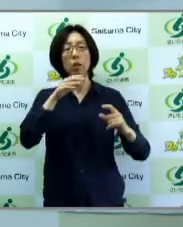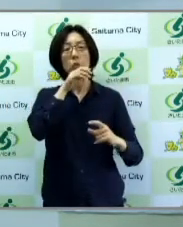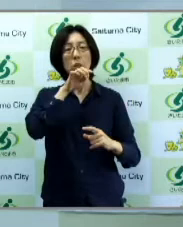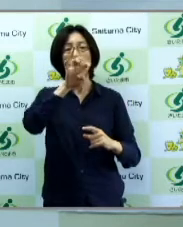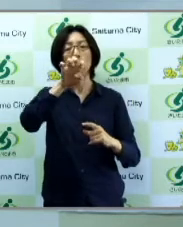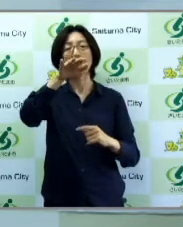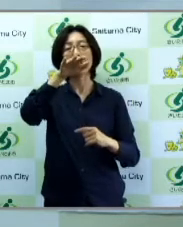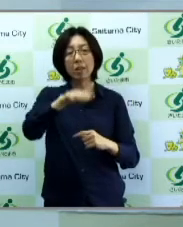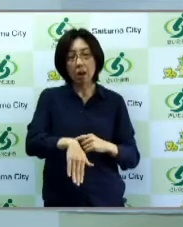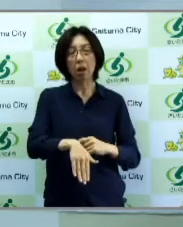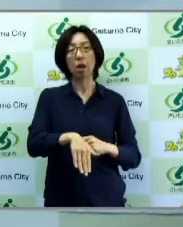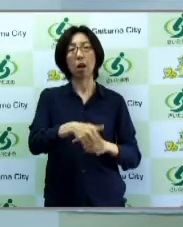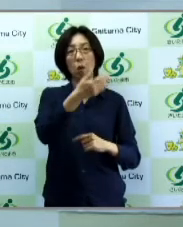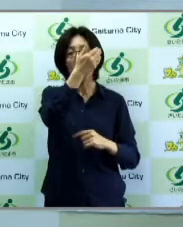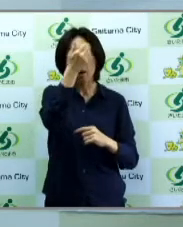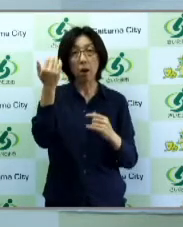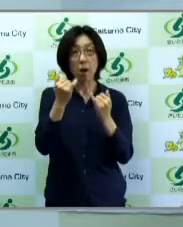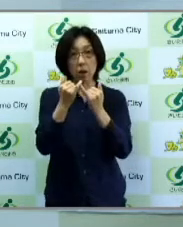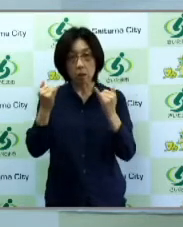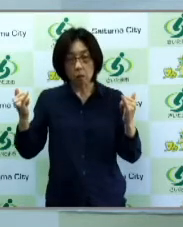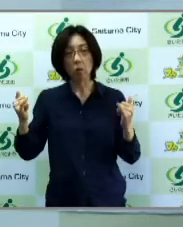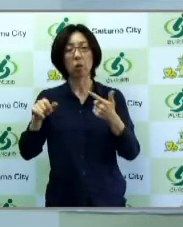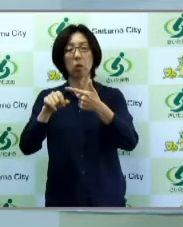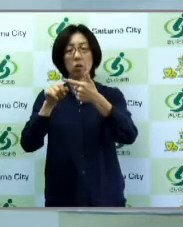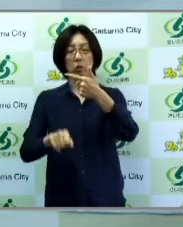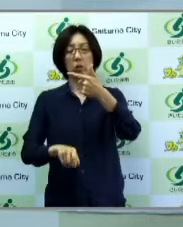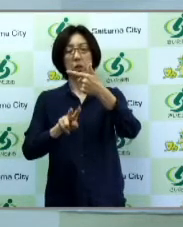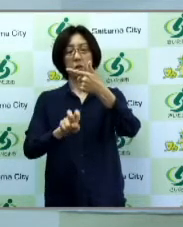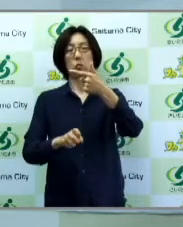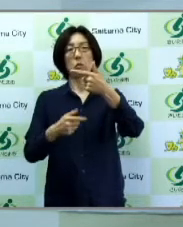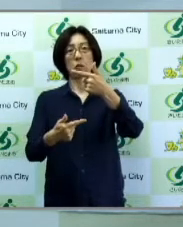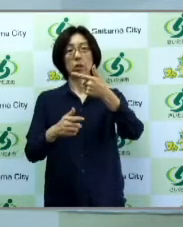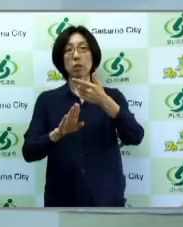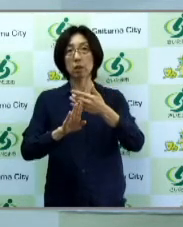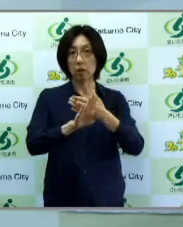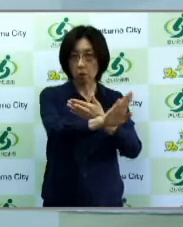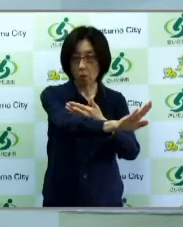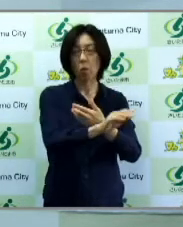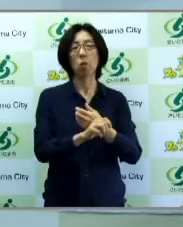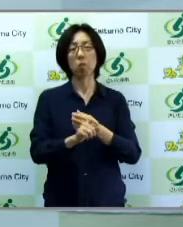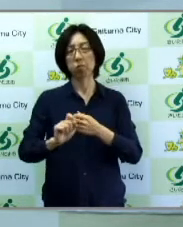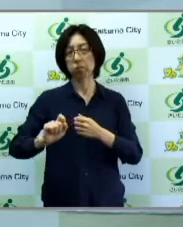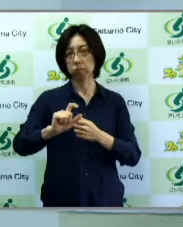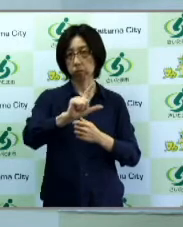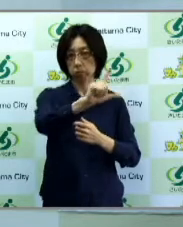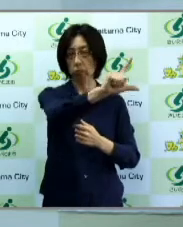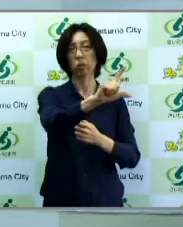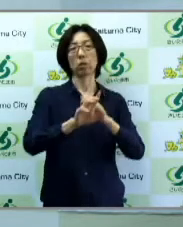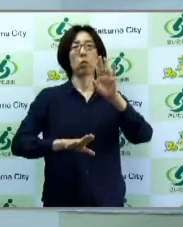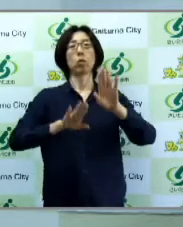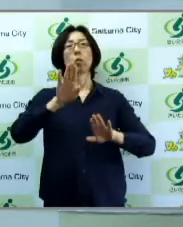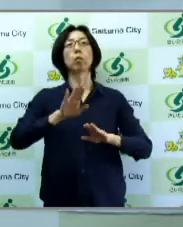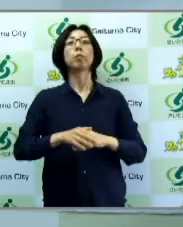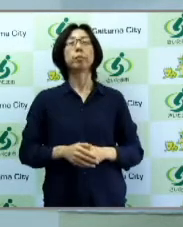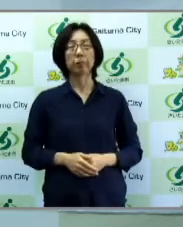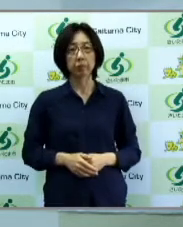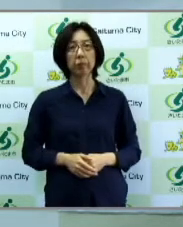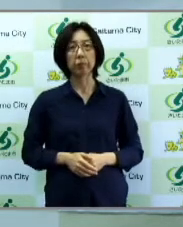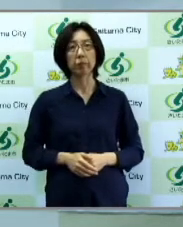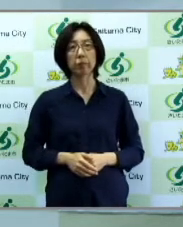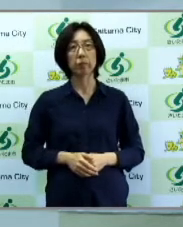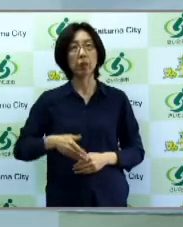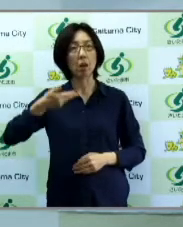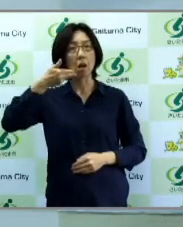若年世代の割合が6月26日以降については非常に高くなっております。青枠